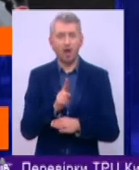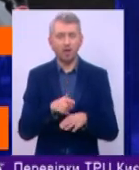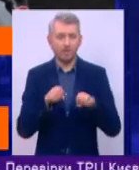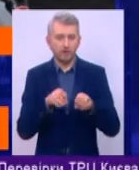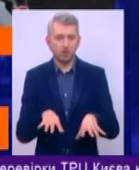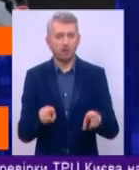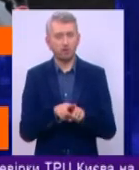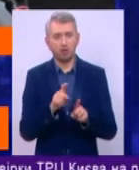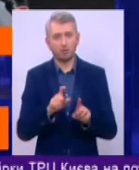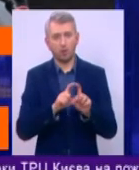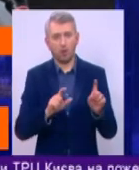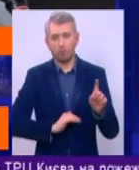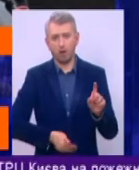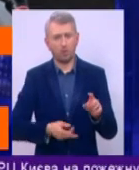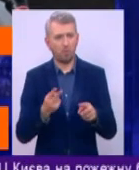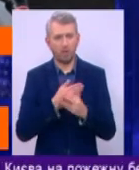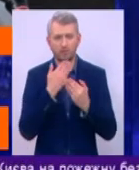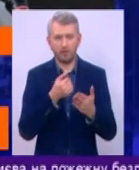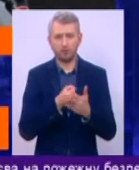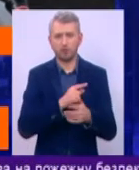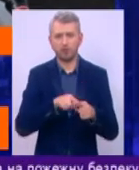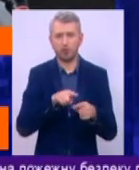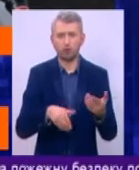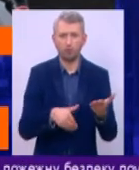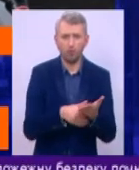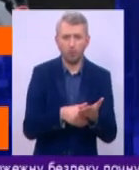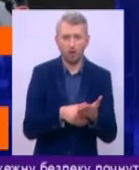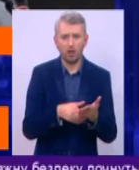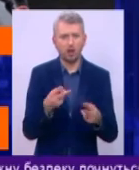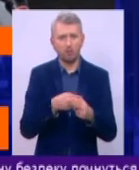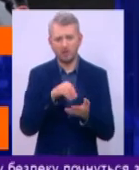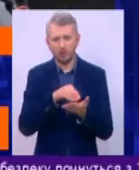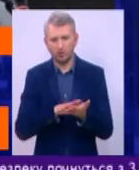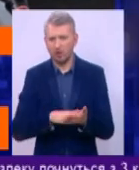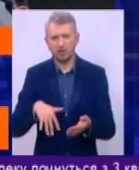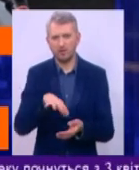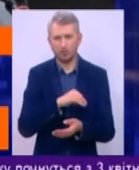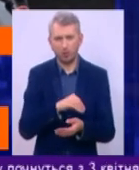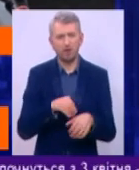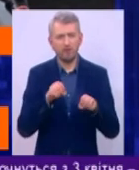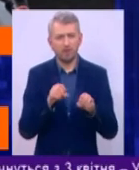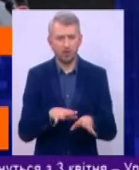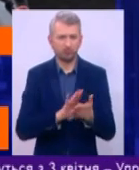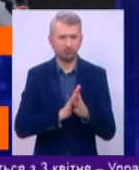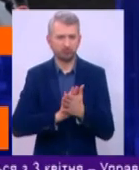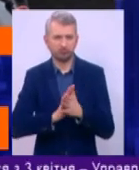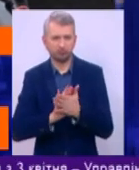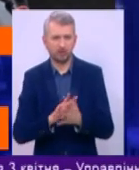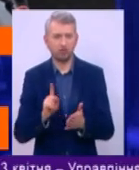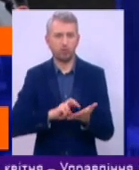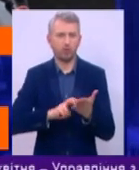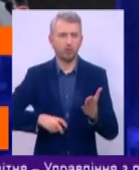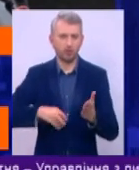так от компанію без звернень до швидкої допомоги, без фіксування всього, ну, вирішувало таким чином, щоб